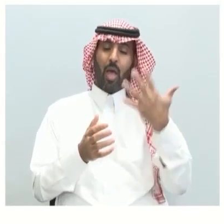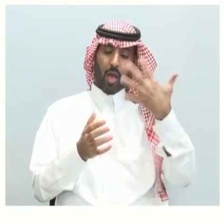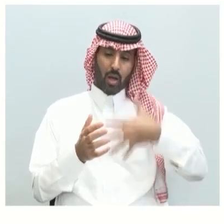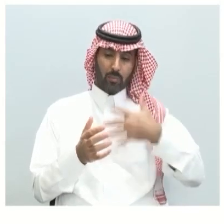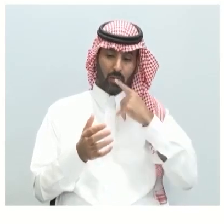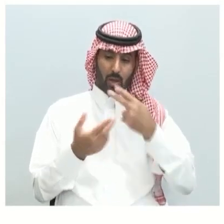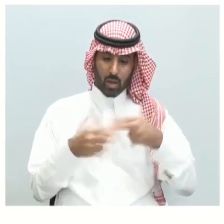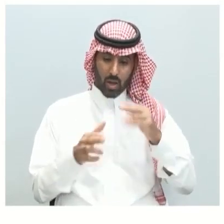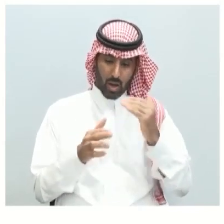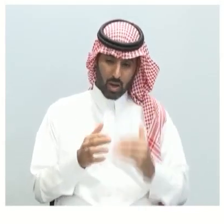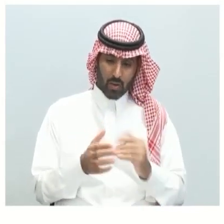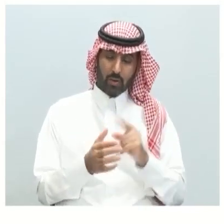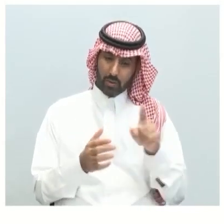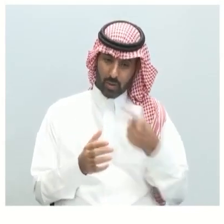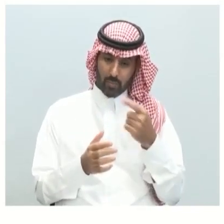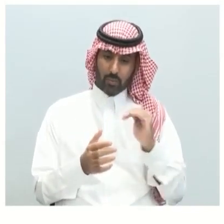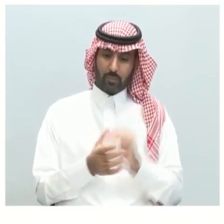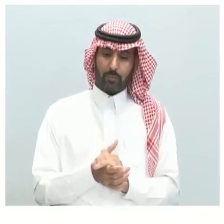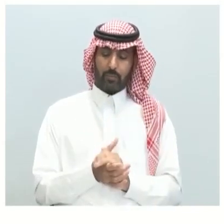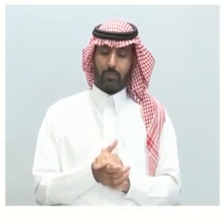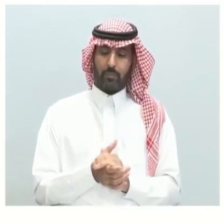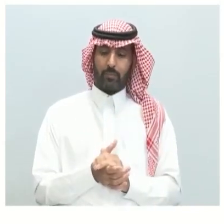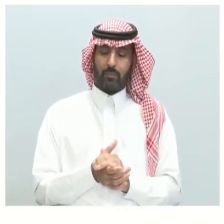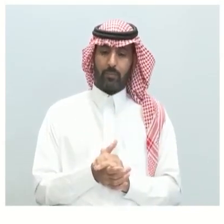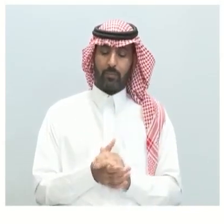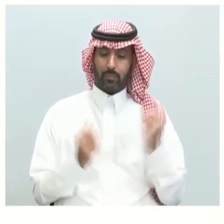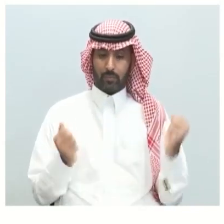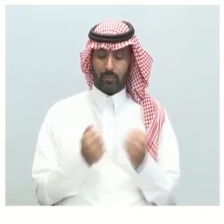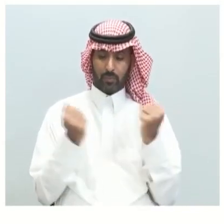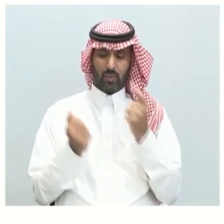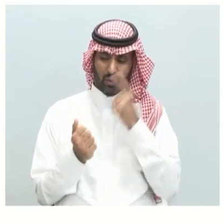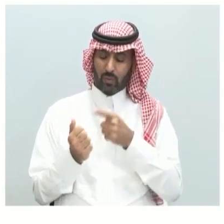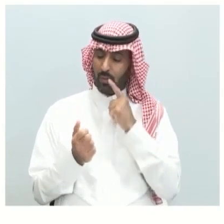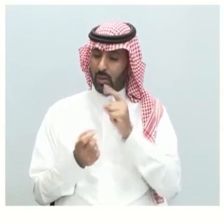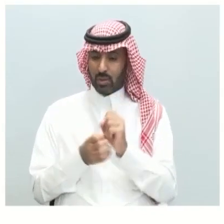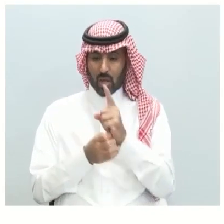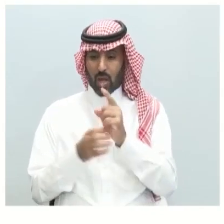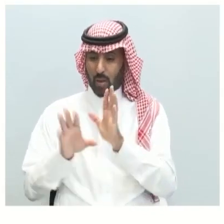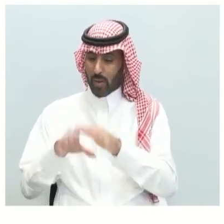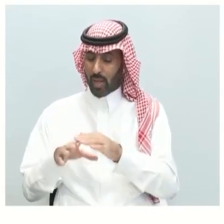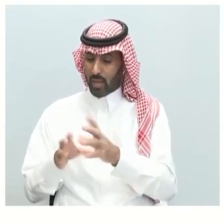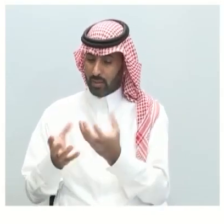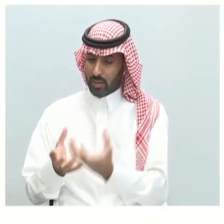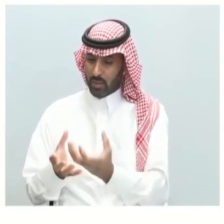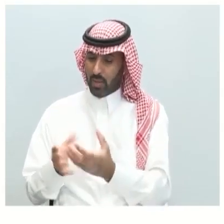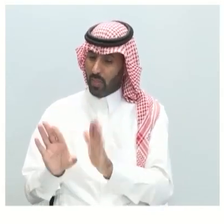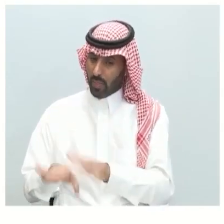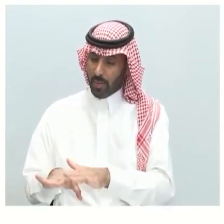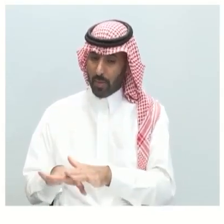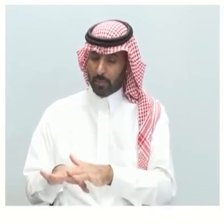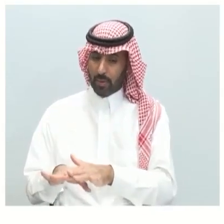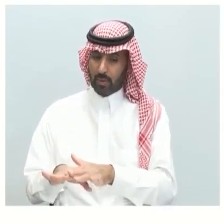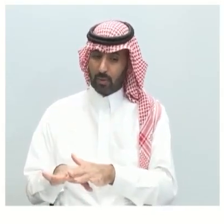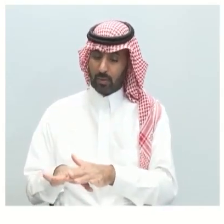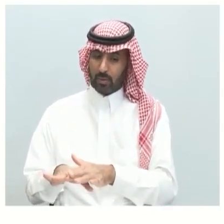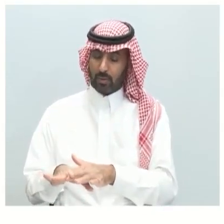الحجم الابتدائي اذا الاجابه صحيحه افترض ان كميه الغاز ثابته بما ان قال كميه الغاز